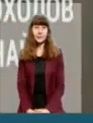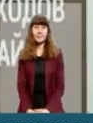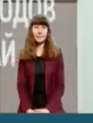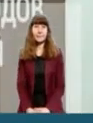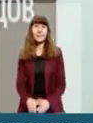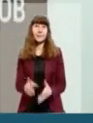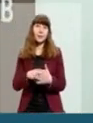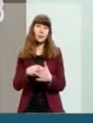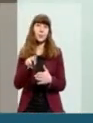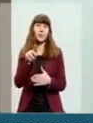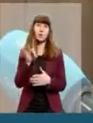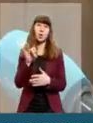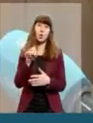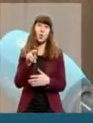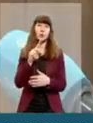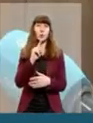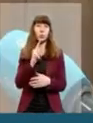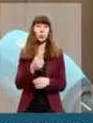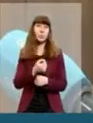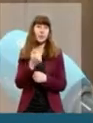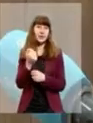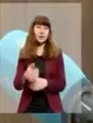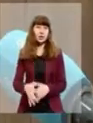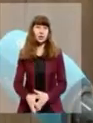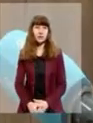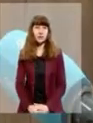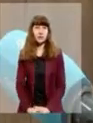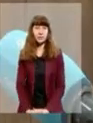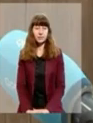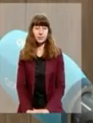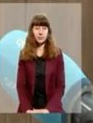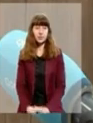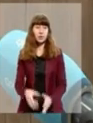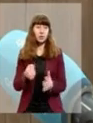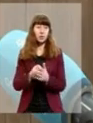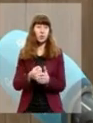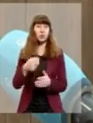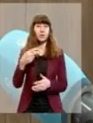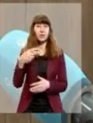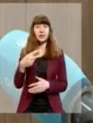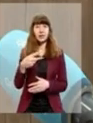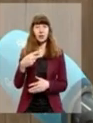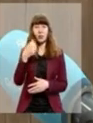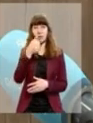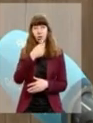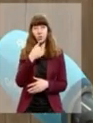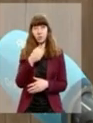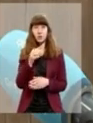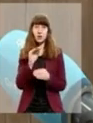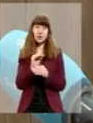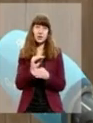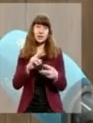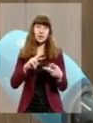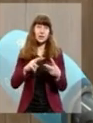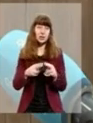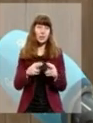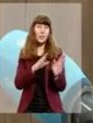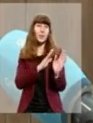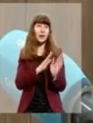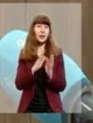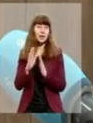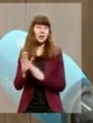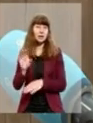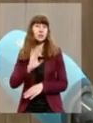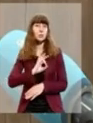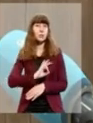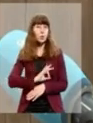Если вы до 31 декабря 2022 года не перейдёте и не Обновите не